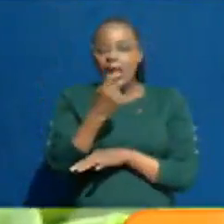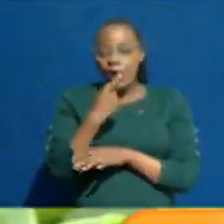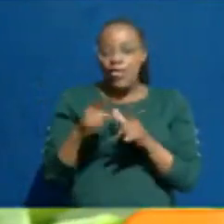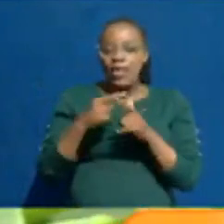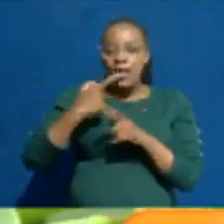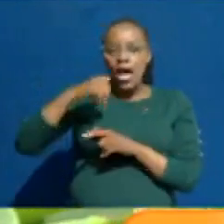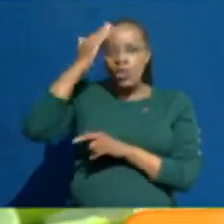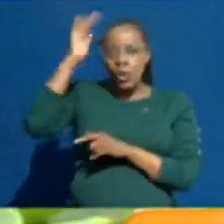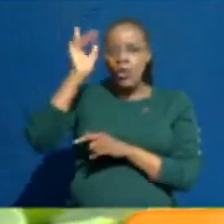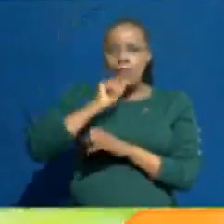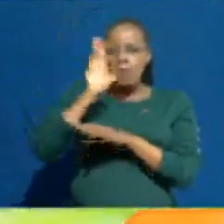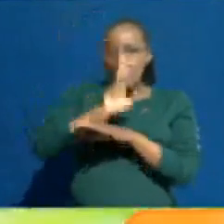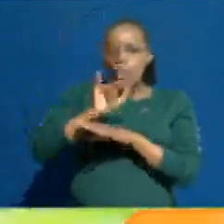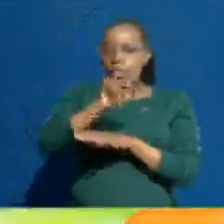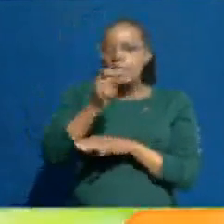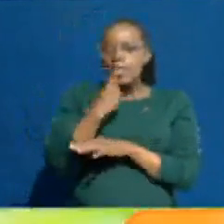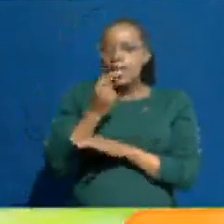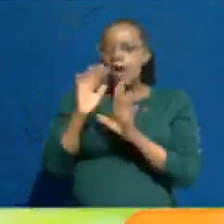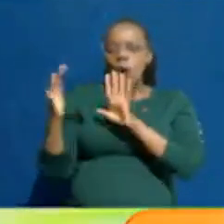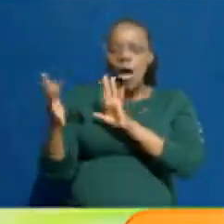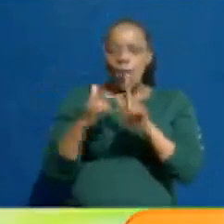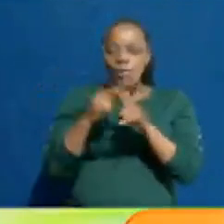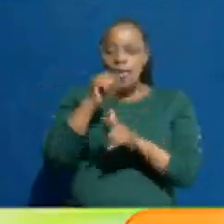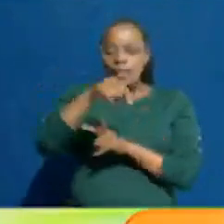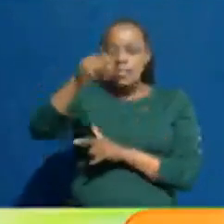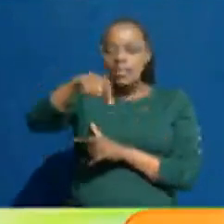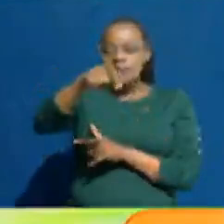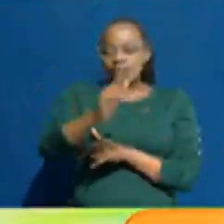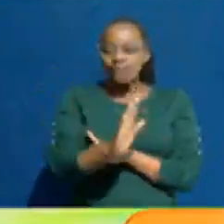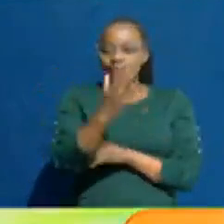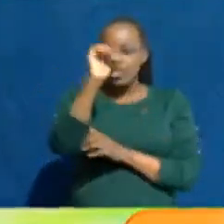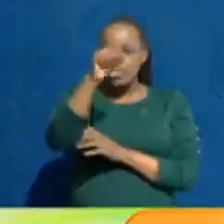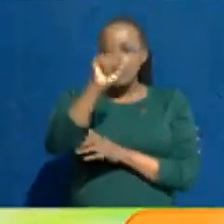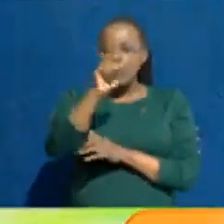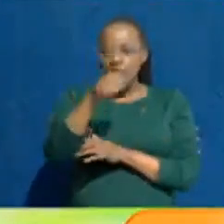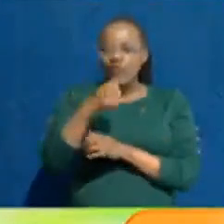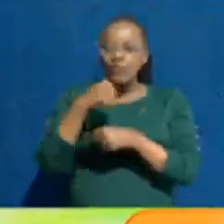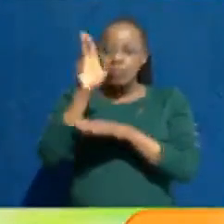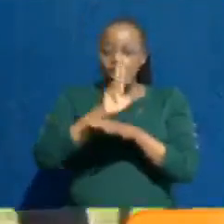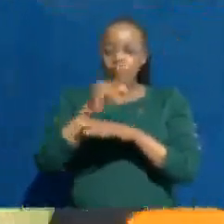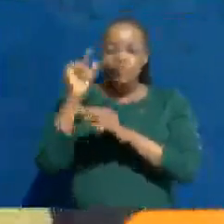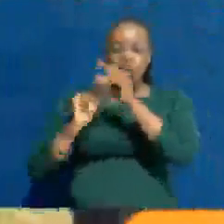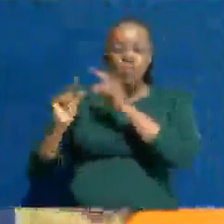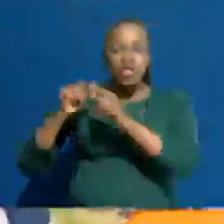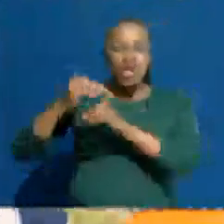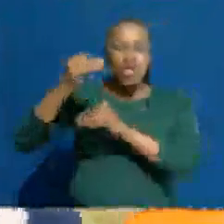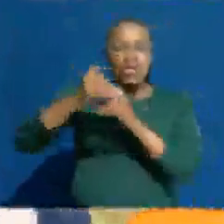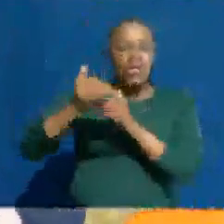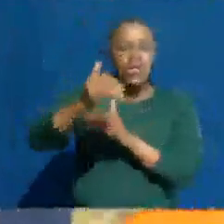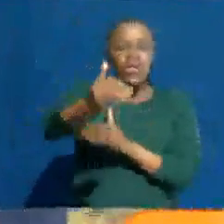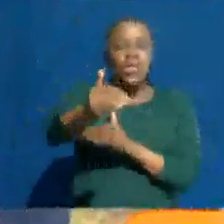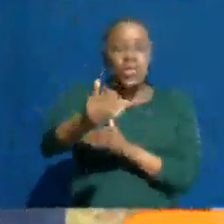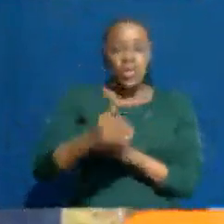tunajua tunatumia madawa kivizuri na hizo miti zitadumu for generations to come. We feed